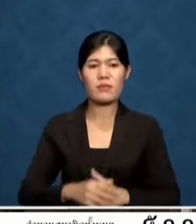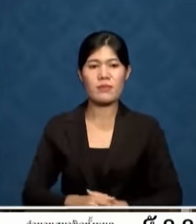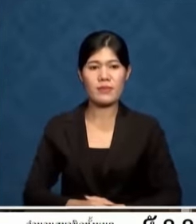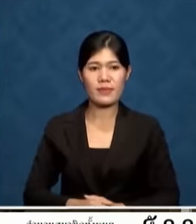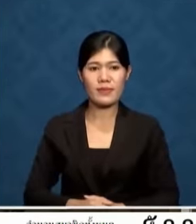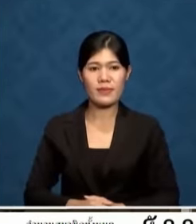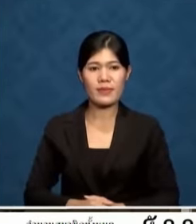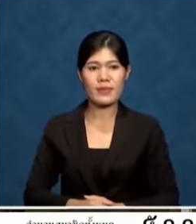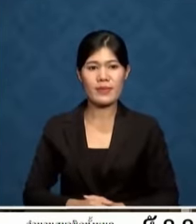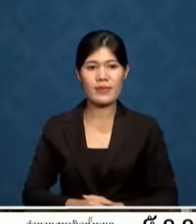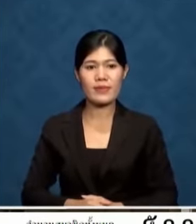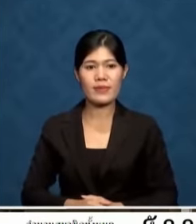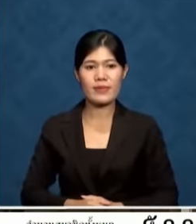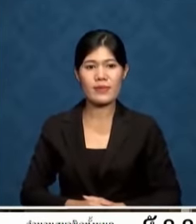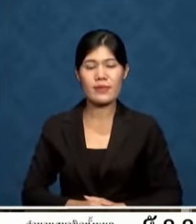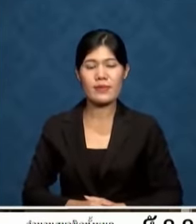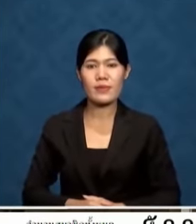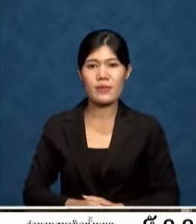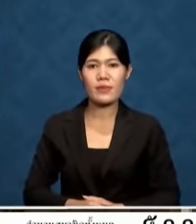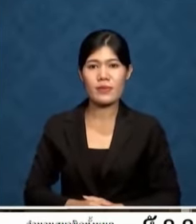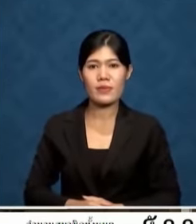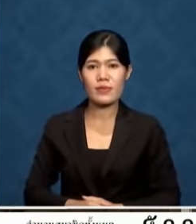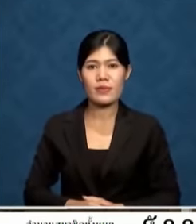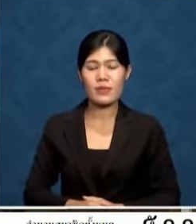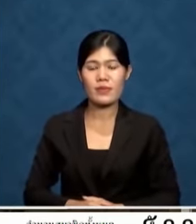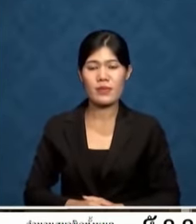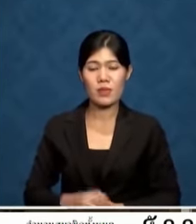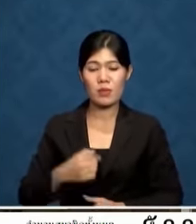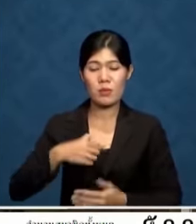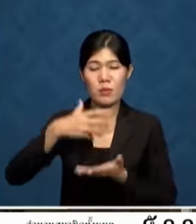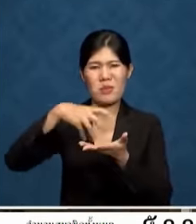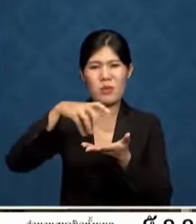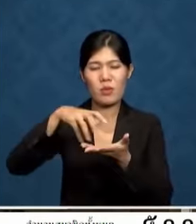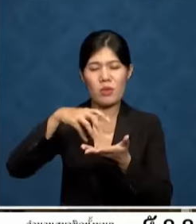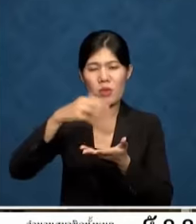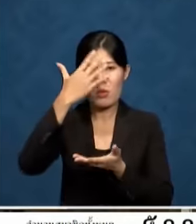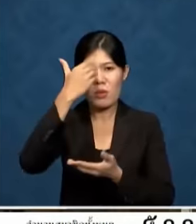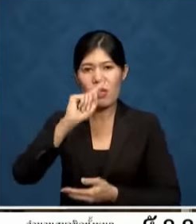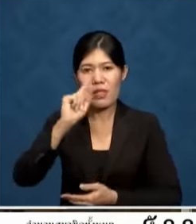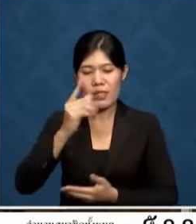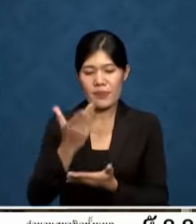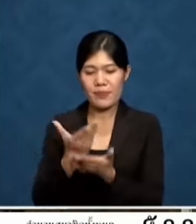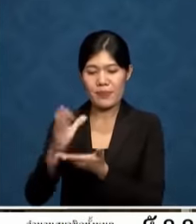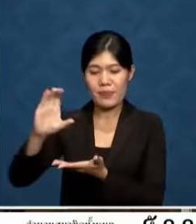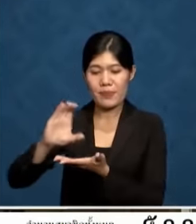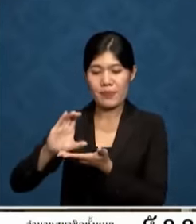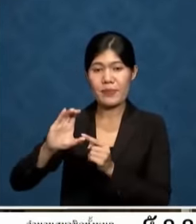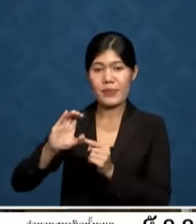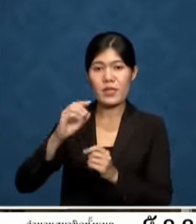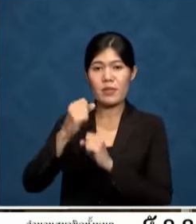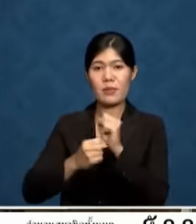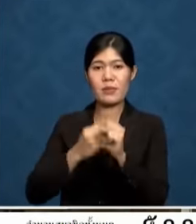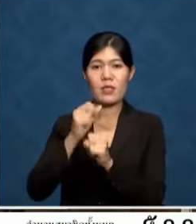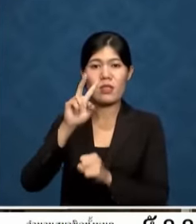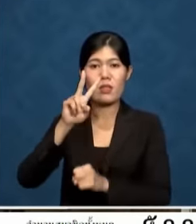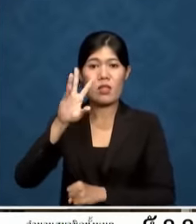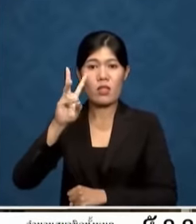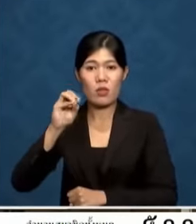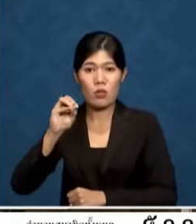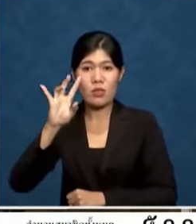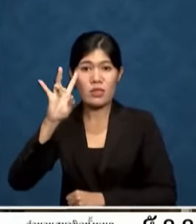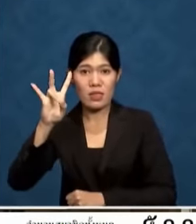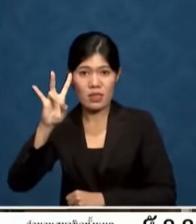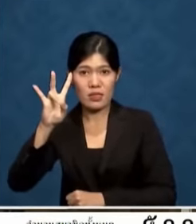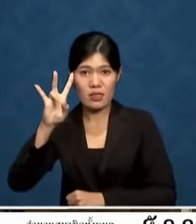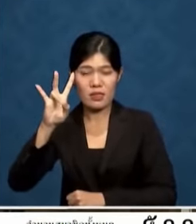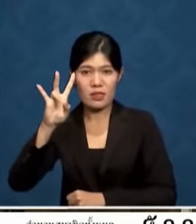ที่ผมกราบเรียนอย่างนั้นก็เพราะว่างบปี 6867ท่านตั้ง GDPไว้ 5.4